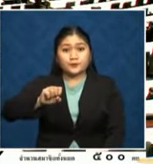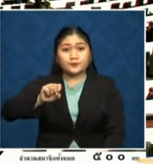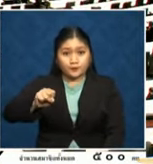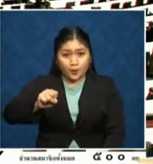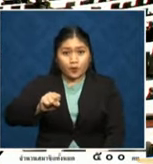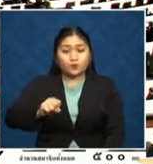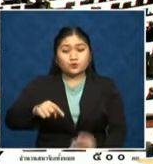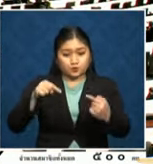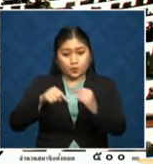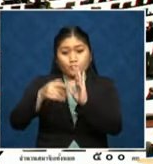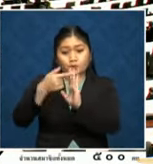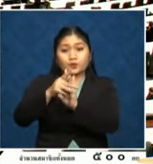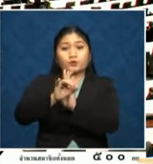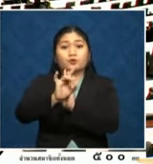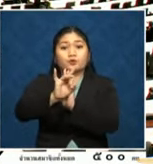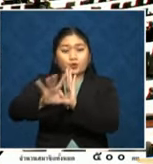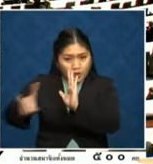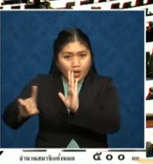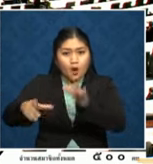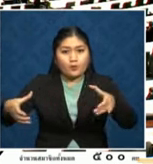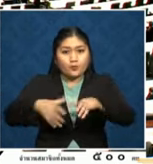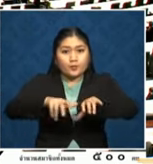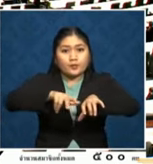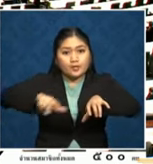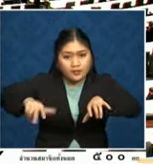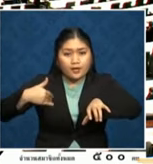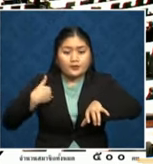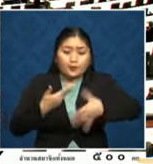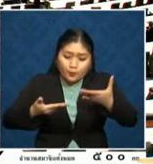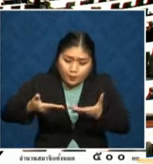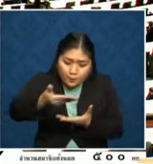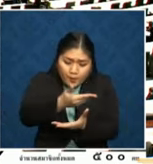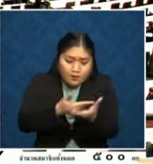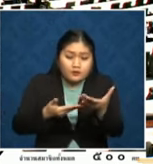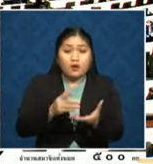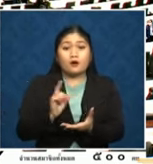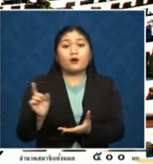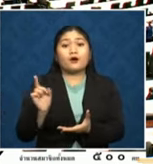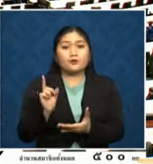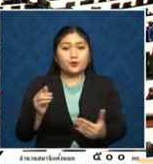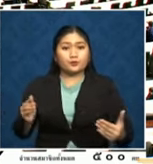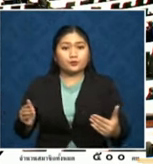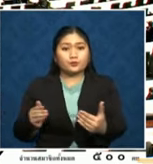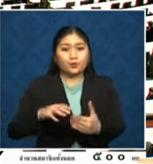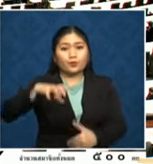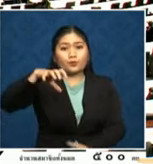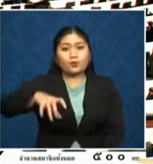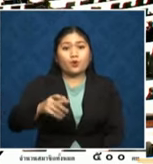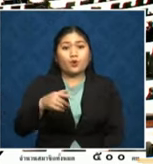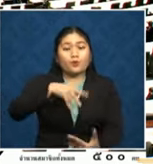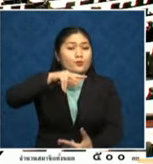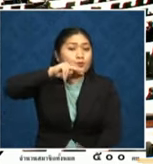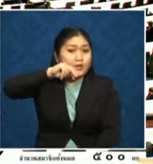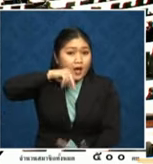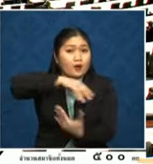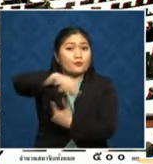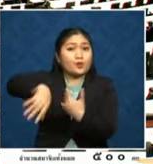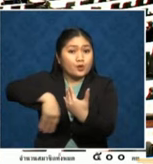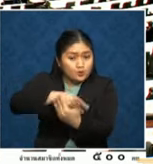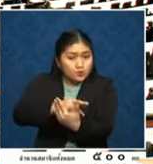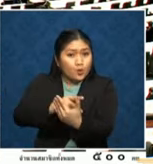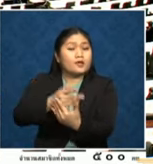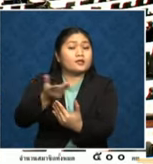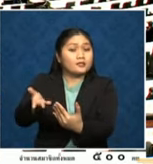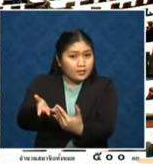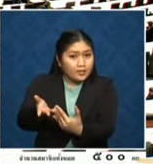รจังหวัดร้อยเอ็ดเขต5พรรคเพื่อไทยค่ะดิฉันขอปรึกษาหารือท่านประธานผ่านไปยังกรมทรัพยากรน้ำกระทรวงทรัพยากรธรรมชาติ